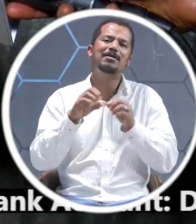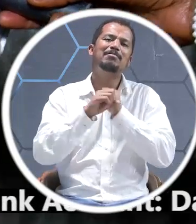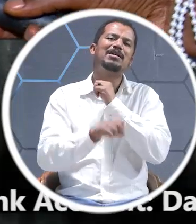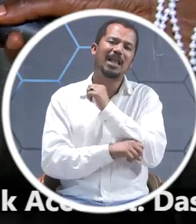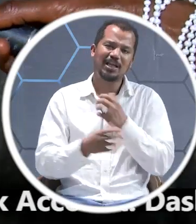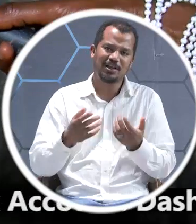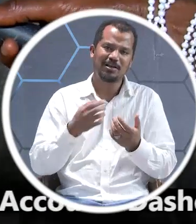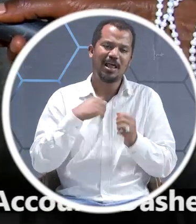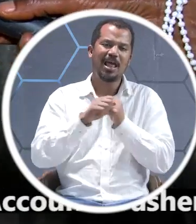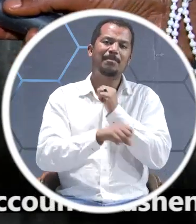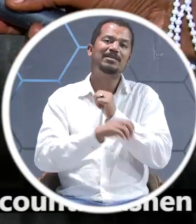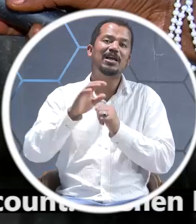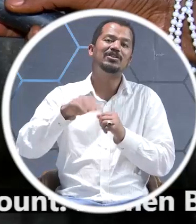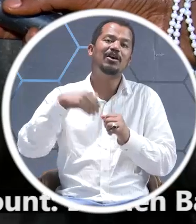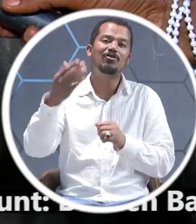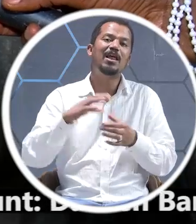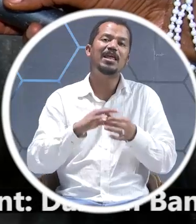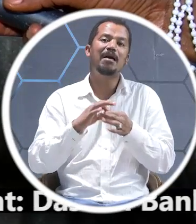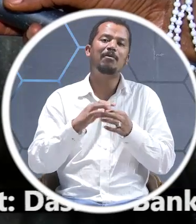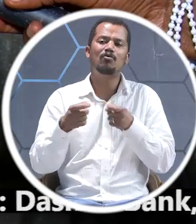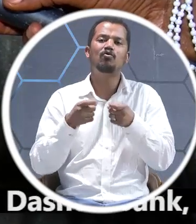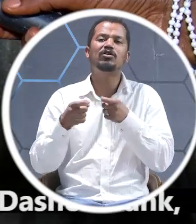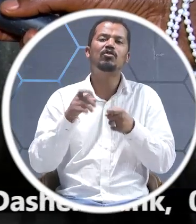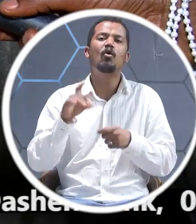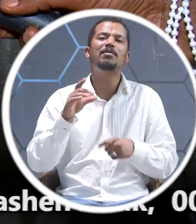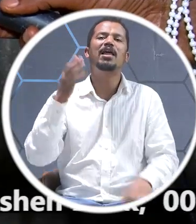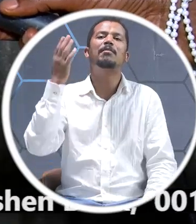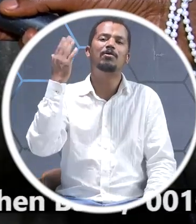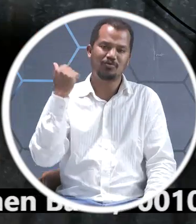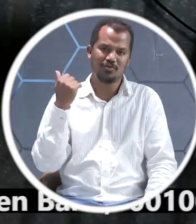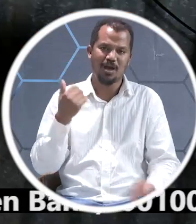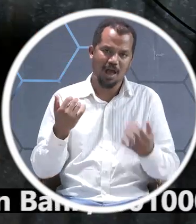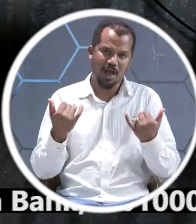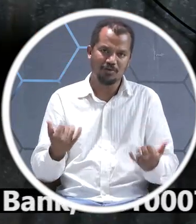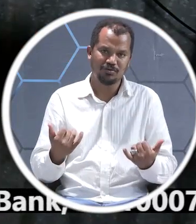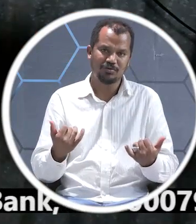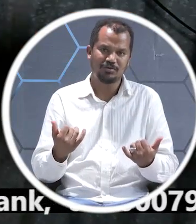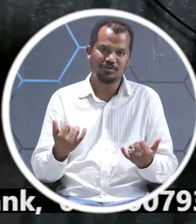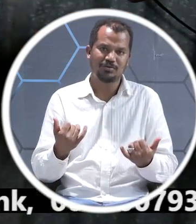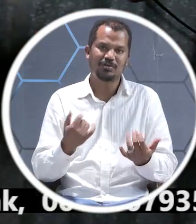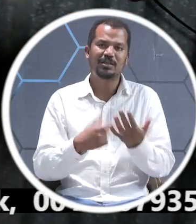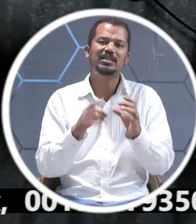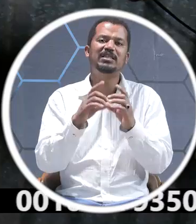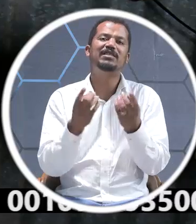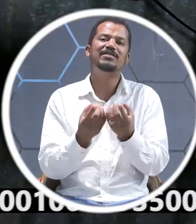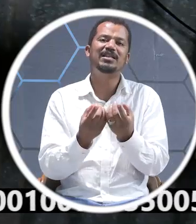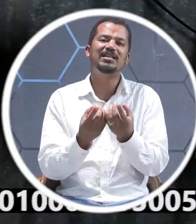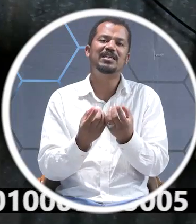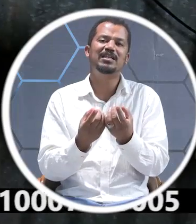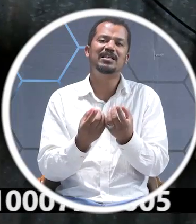ነኝ። ከመስራች ቁሎ መጀመሪያ የማይበሩ ቁጥጥር ኮሚቴ ነበርኩ ሲት መሰረት። አሁን የዚህ ክፍል